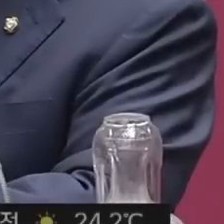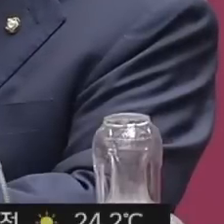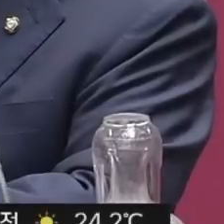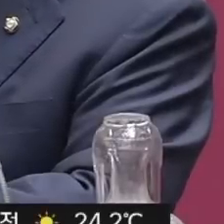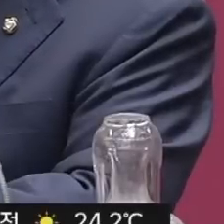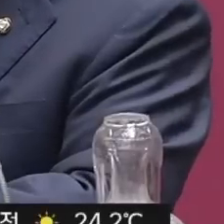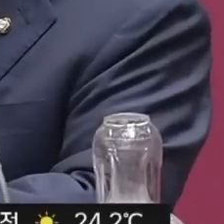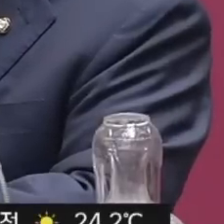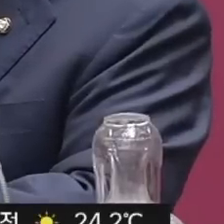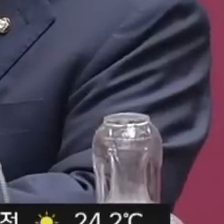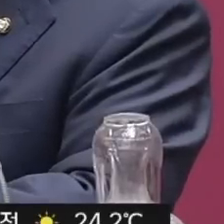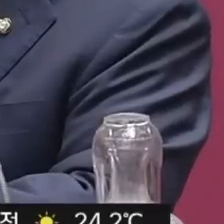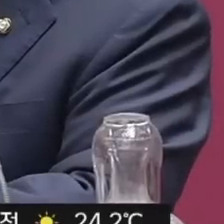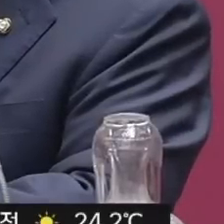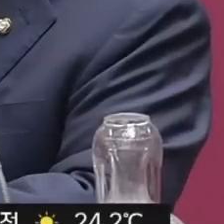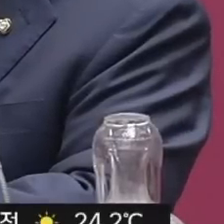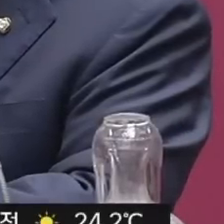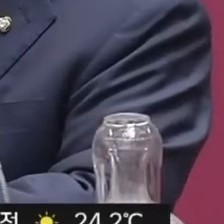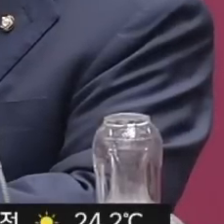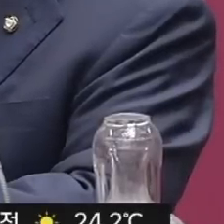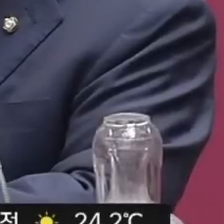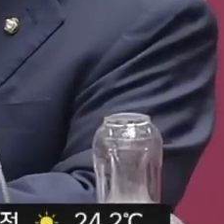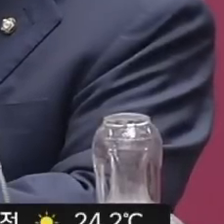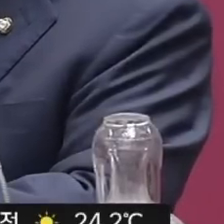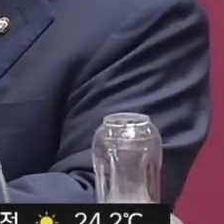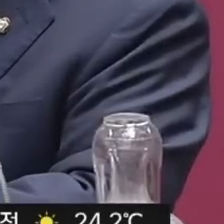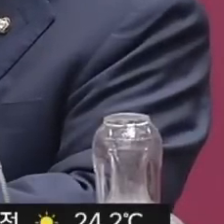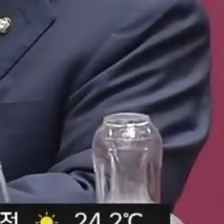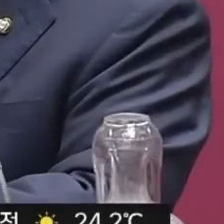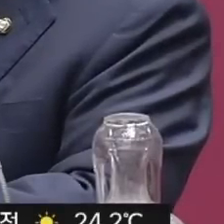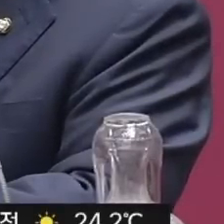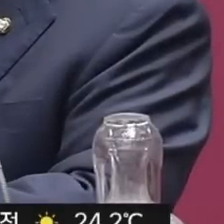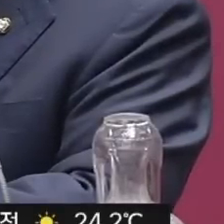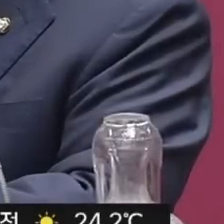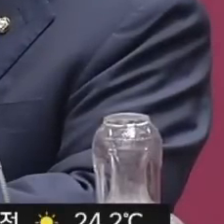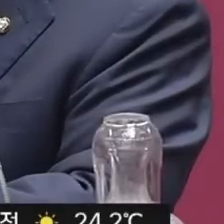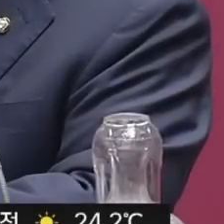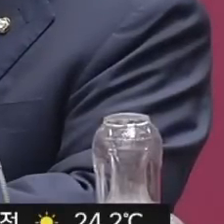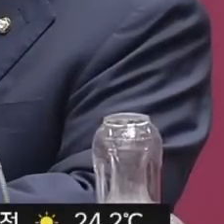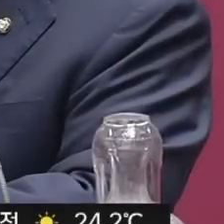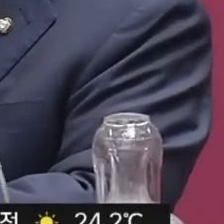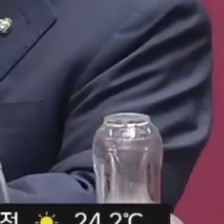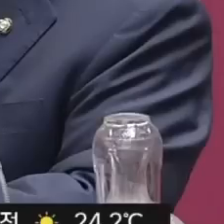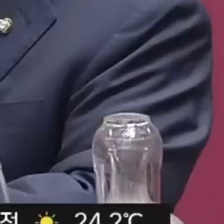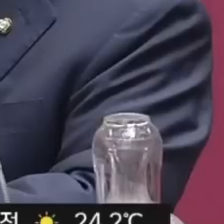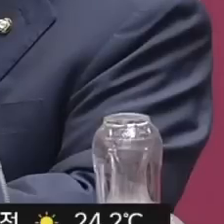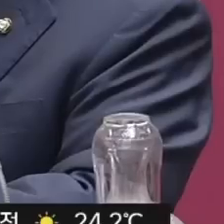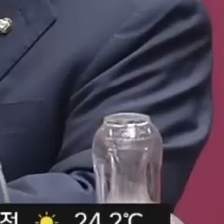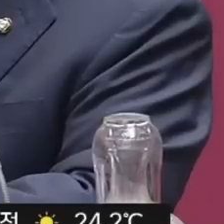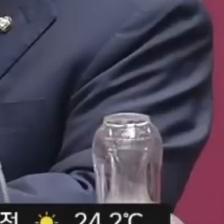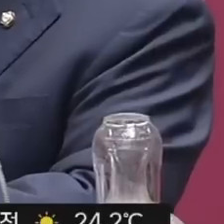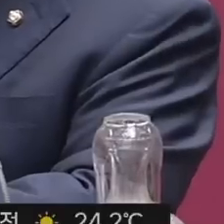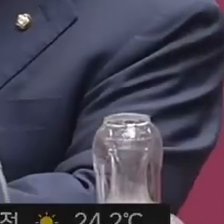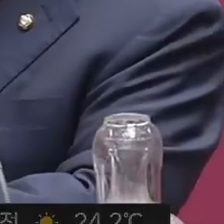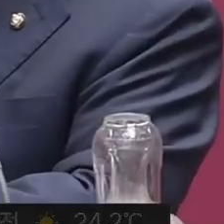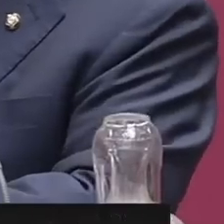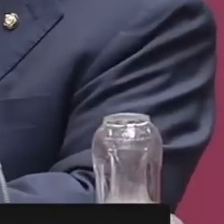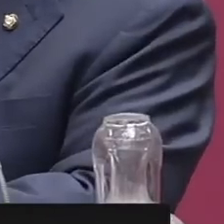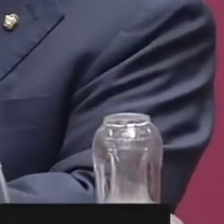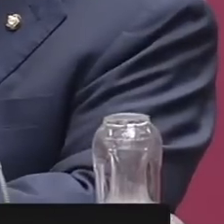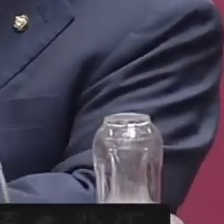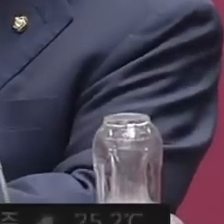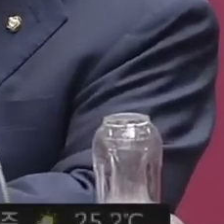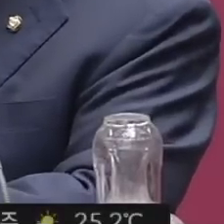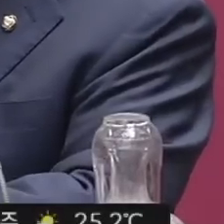꼬리표가 상한가 알고 있습니까 우리 날개가 손상된 것 신문에서 봇 봤습니다 신문에서